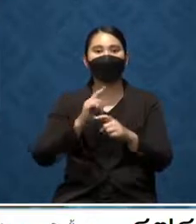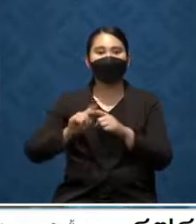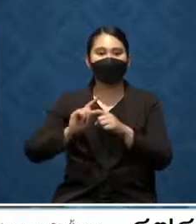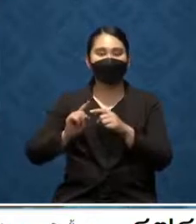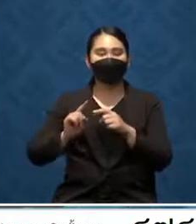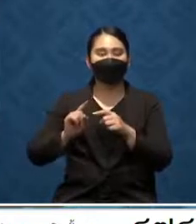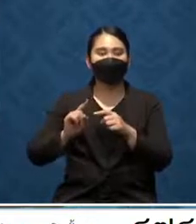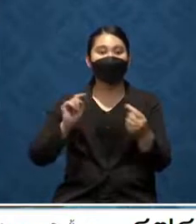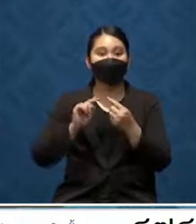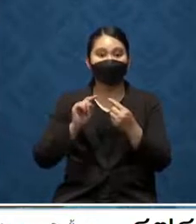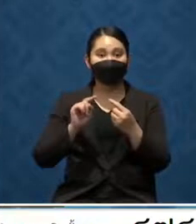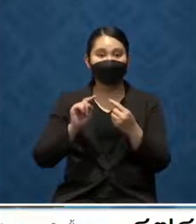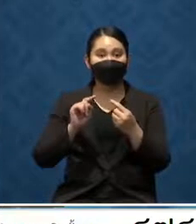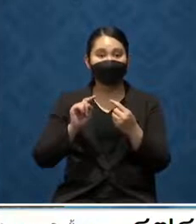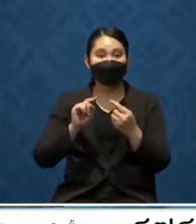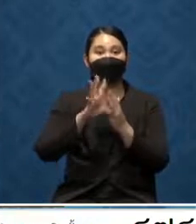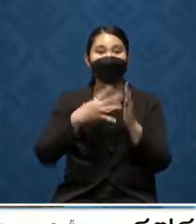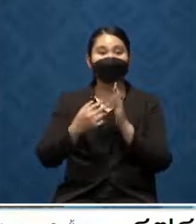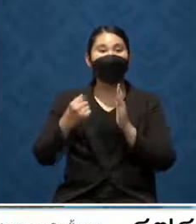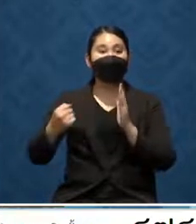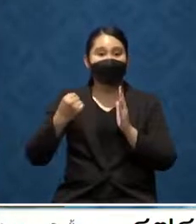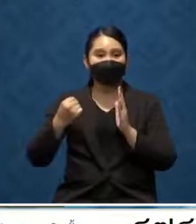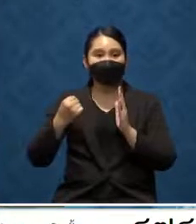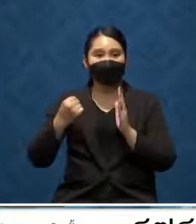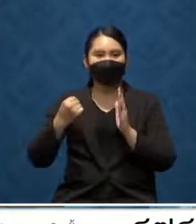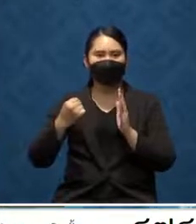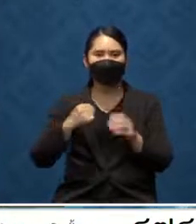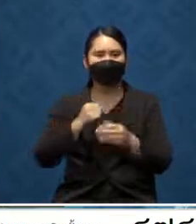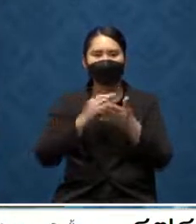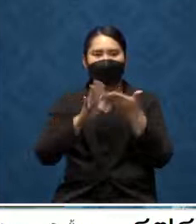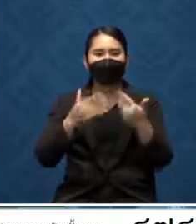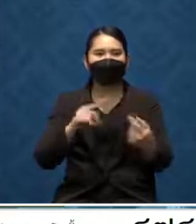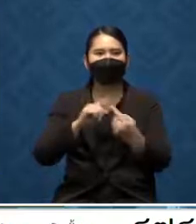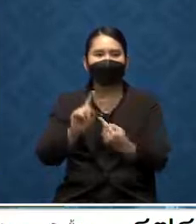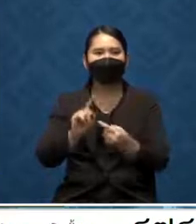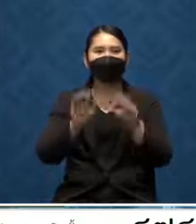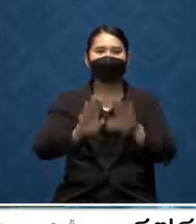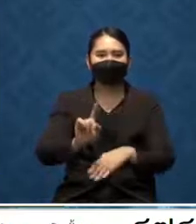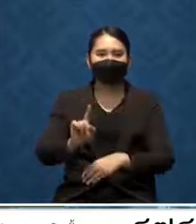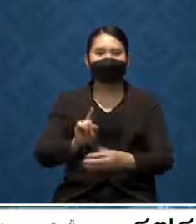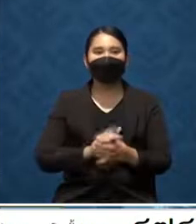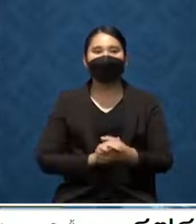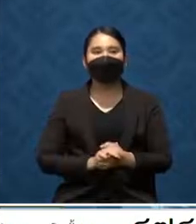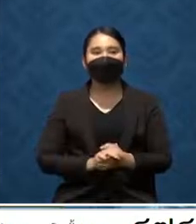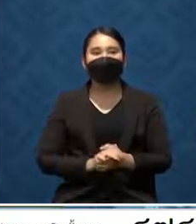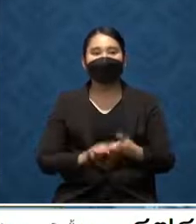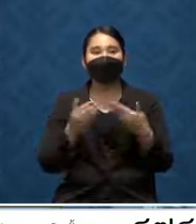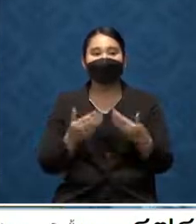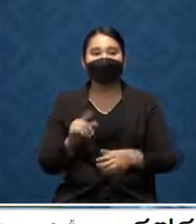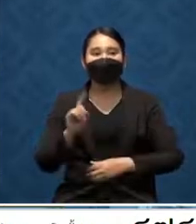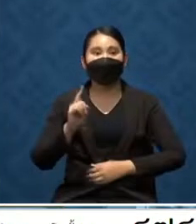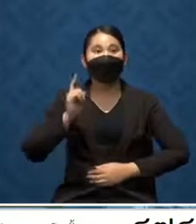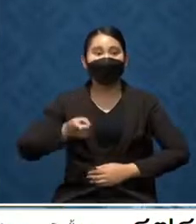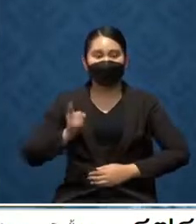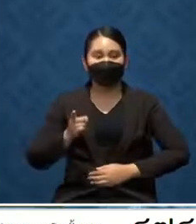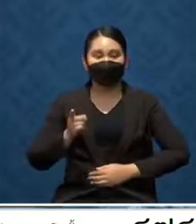ยงยืน สามารทจะสำหบโชนได้เมอไห่ อย่างไรและแบไหนและอกอย่างนงก็คือว่า จิๆ